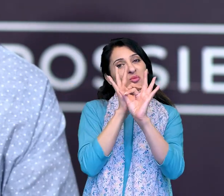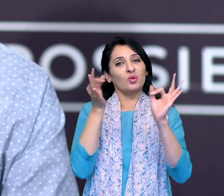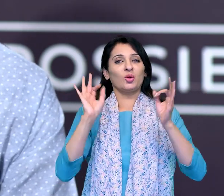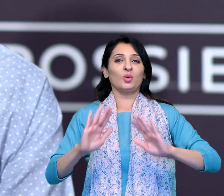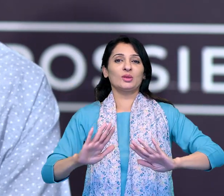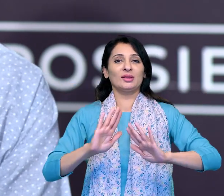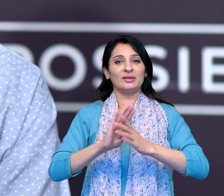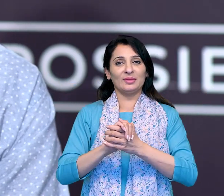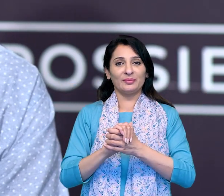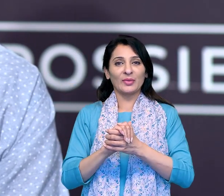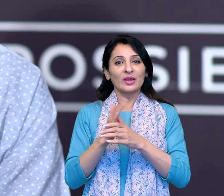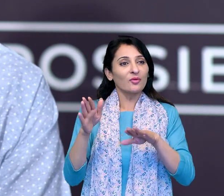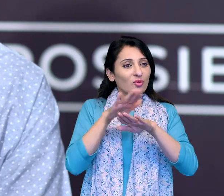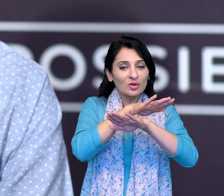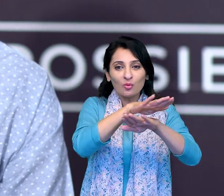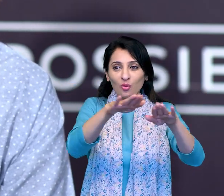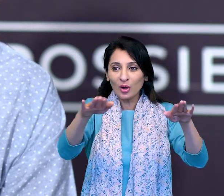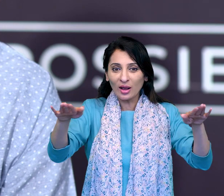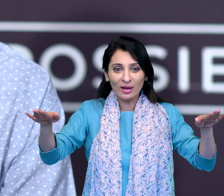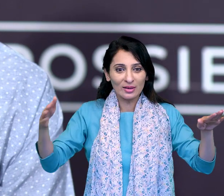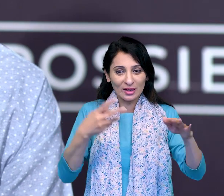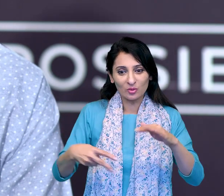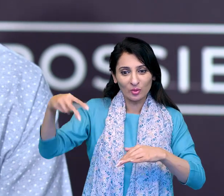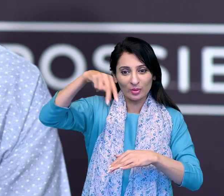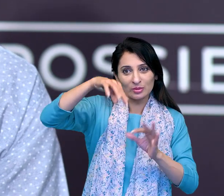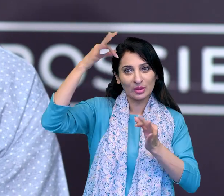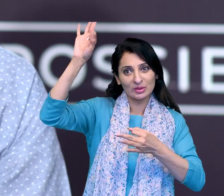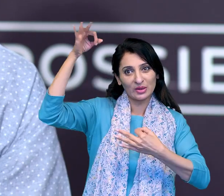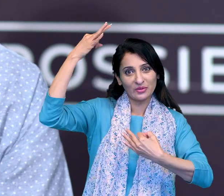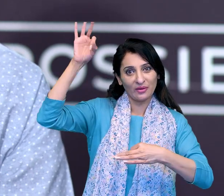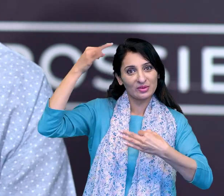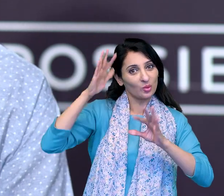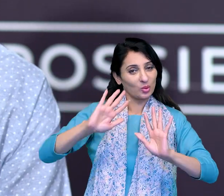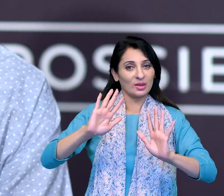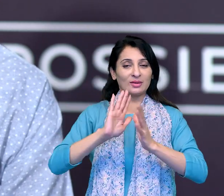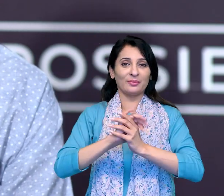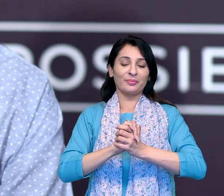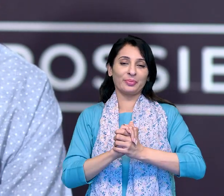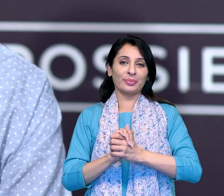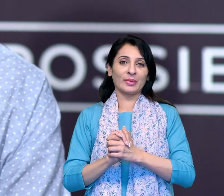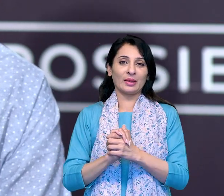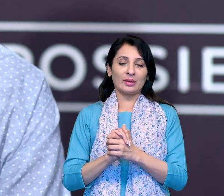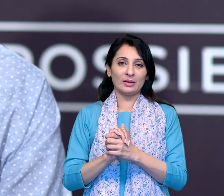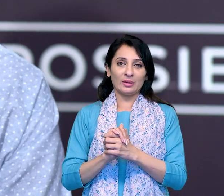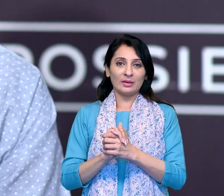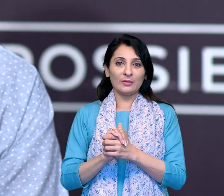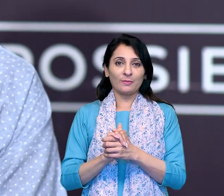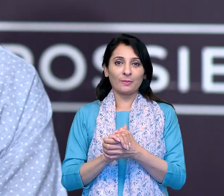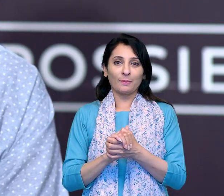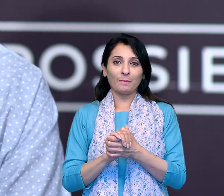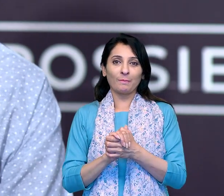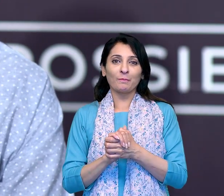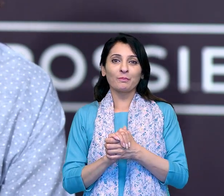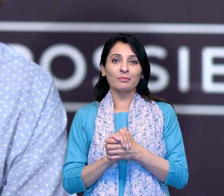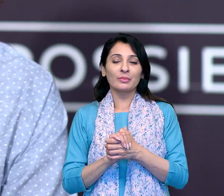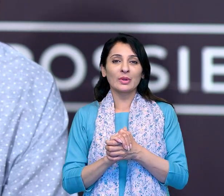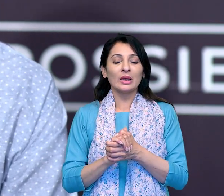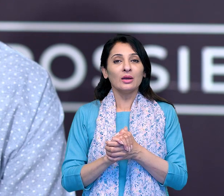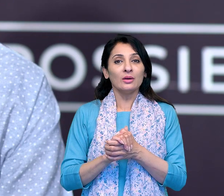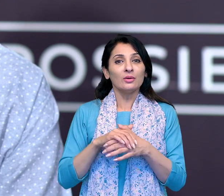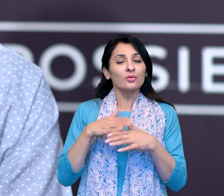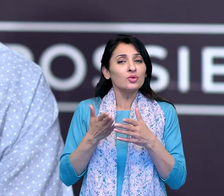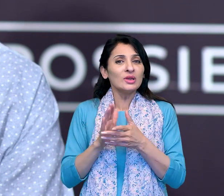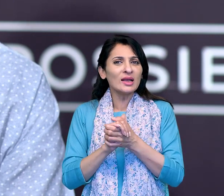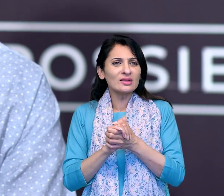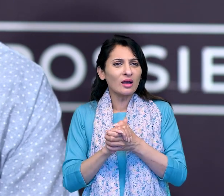जो आप आगे एक फ्लोर देख रहे हैं जो बेसिकली स्टेज में है तो यहां पर डांस की भी तकरीबन होती थी यहां पर शहंशाह के लिए कुछ अच्छा